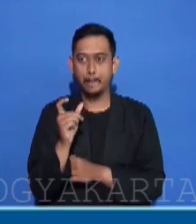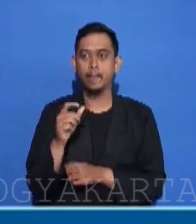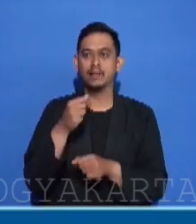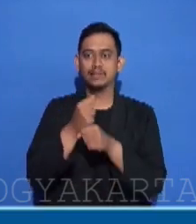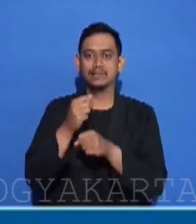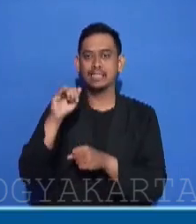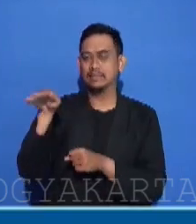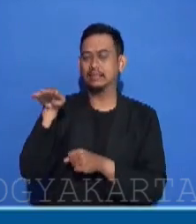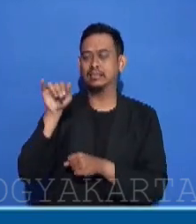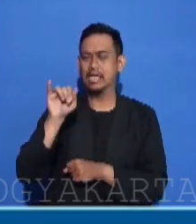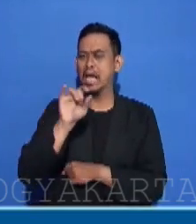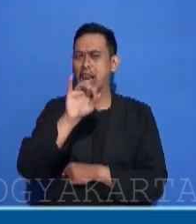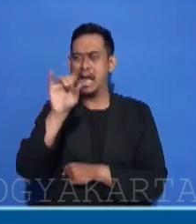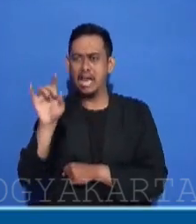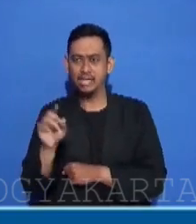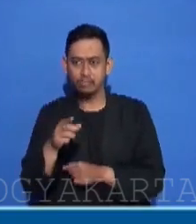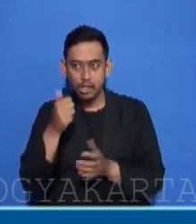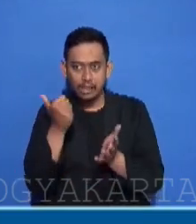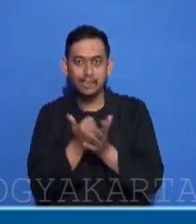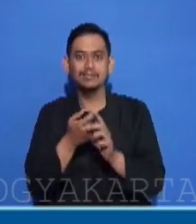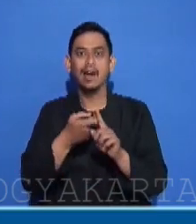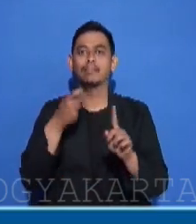tanaman meniko asli